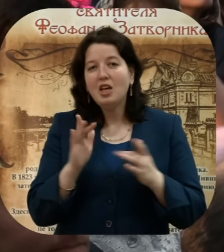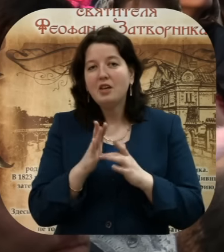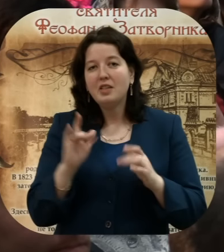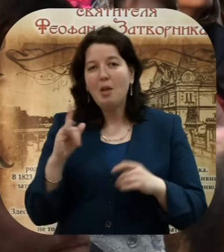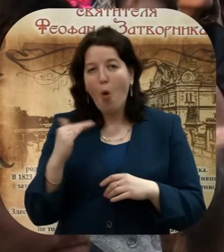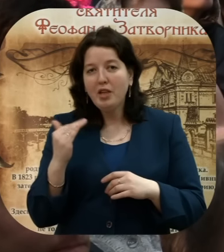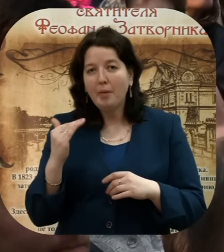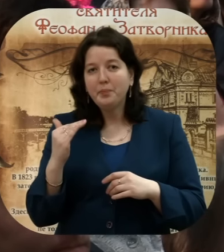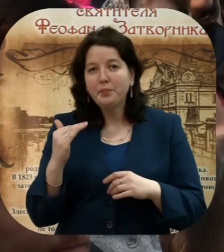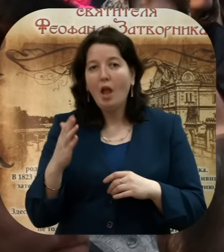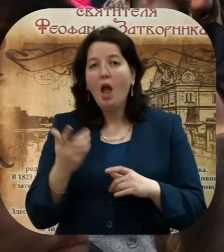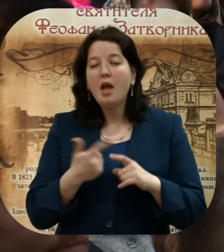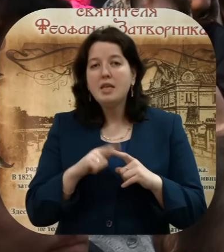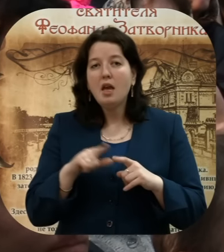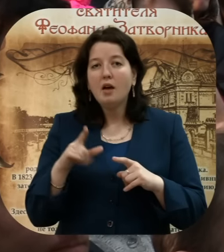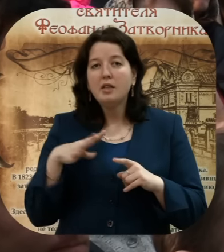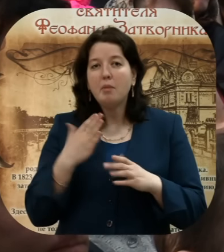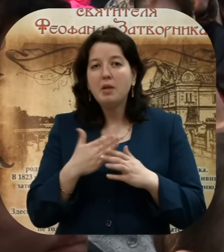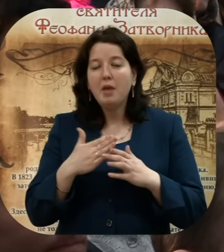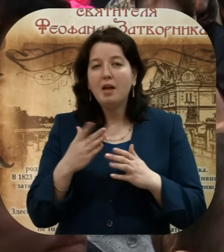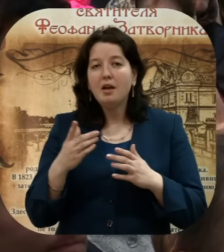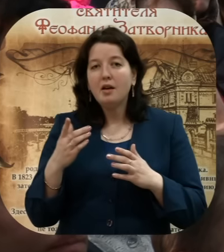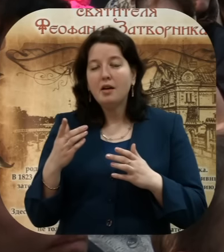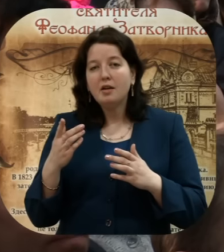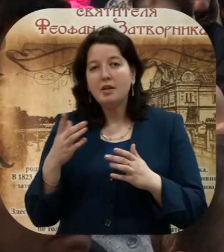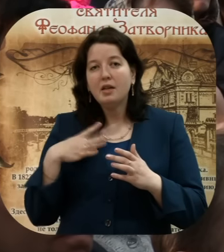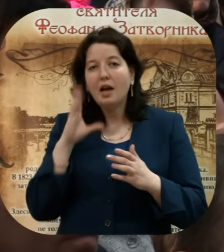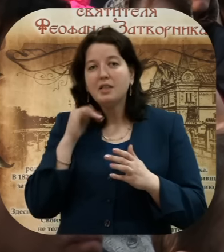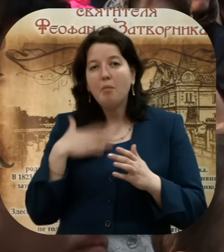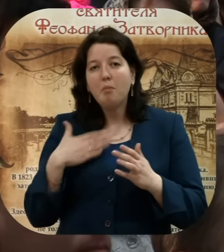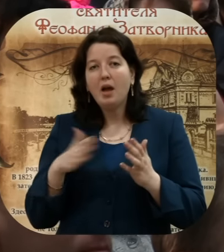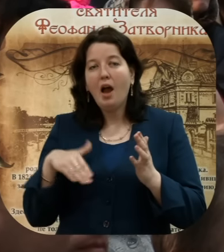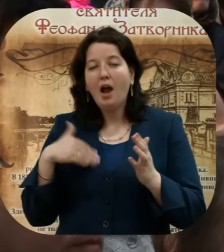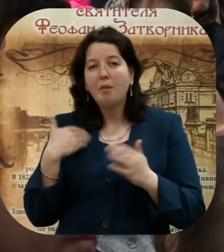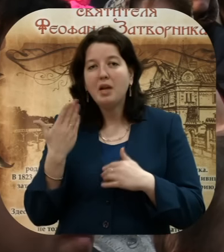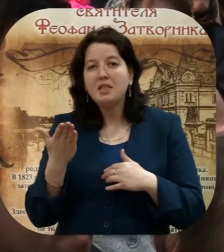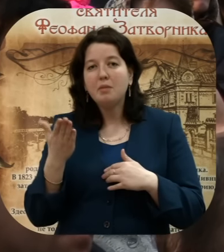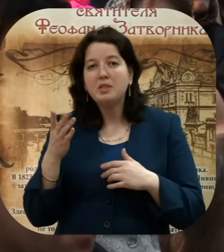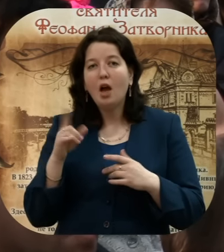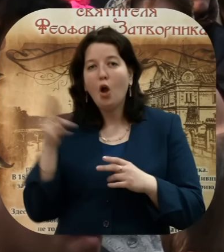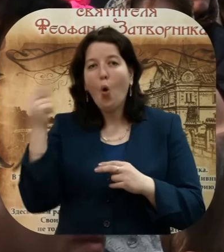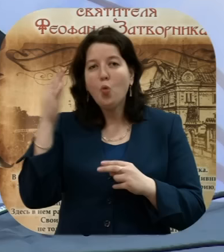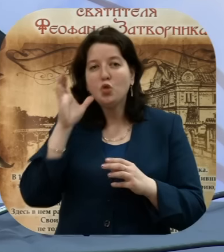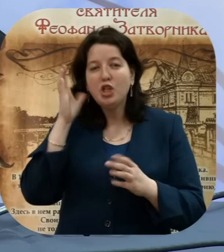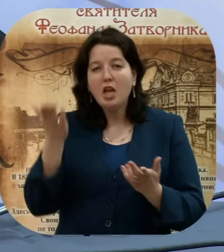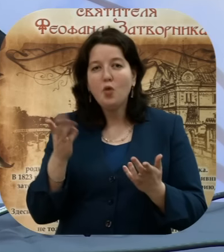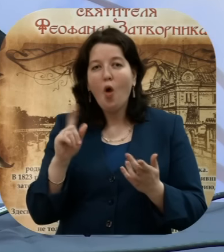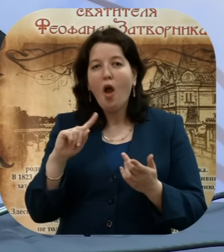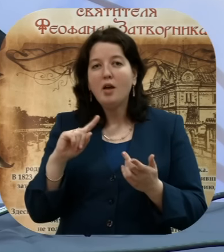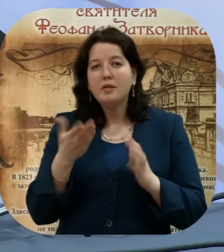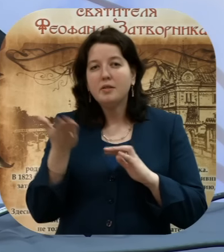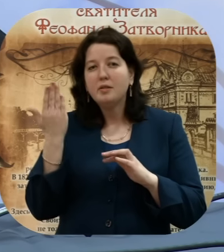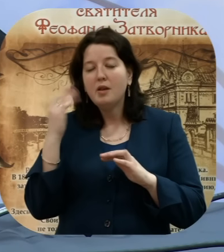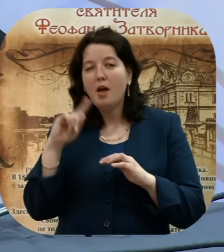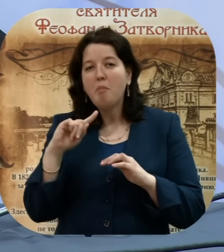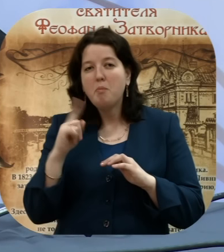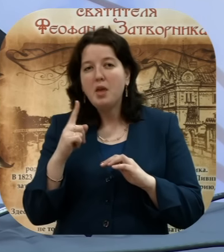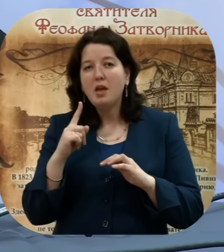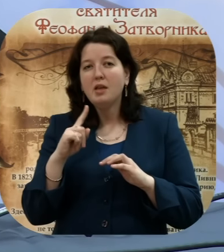Вы знаете, если мы обратимся к святоотеческому учению первых столетий, первого, я бы